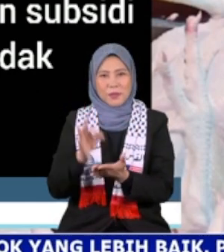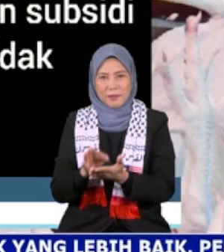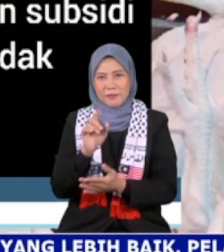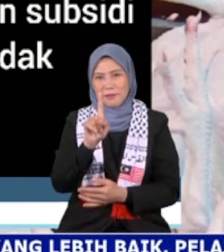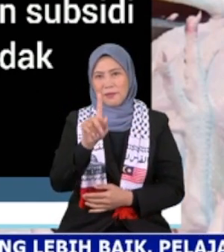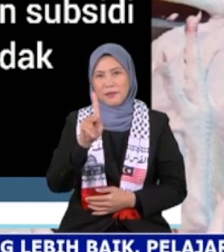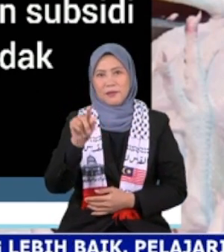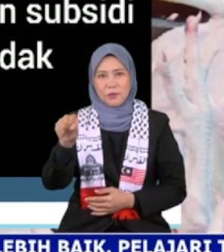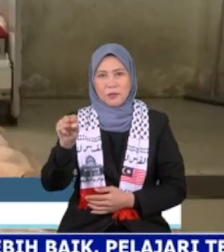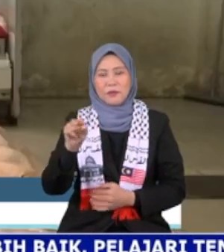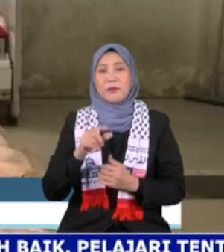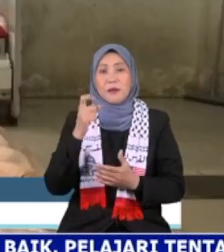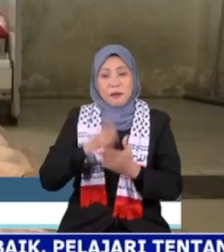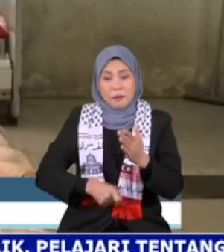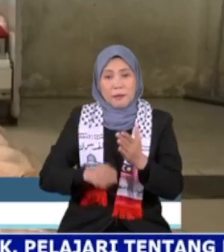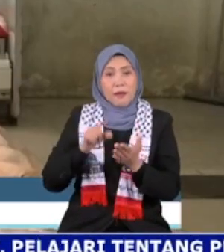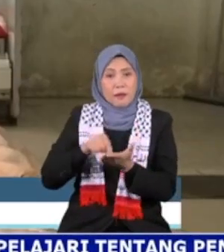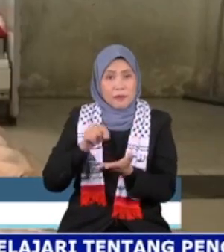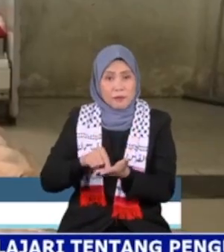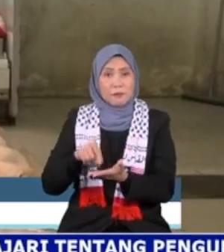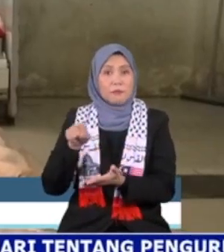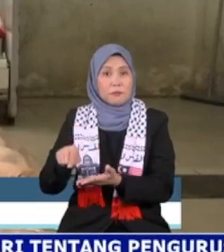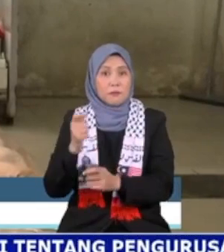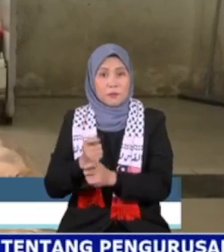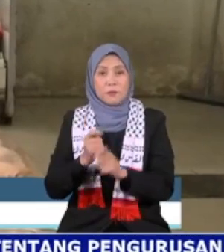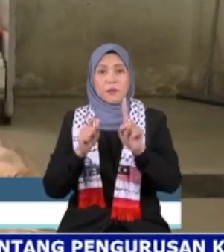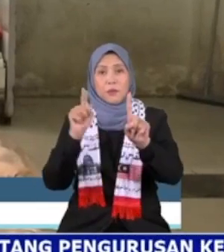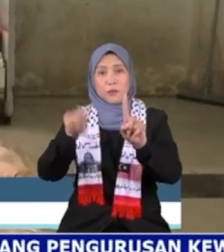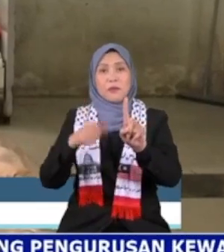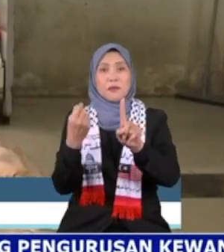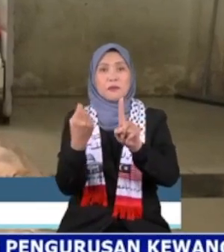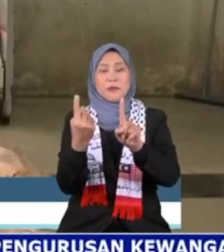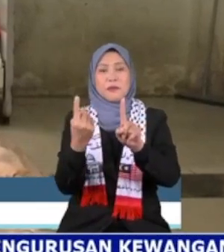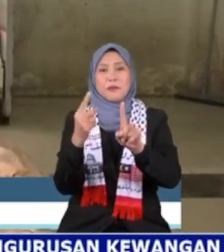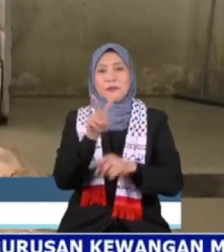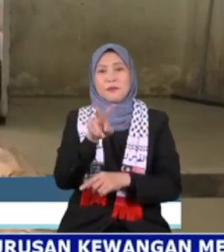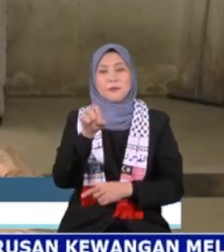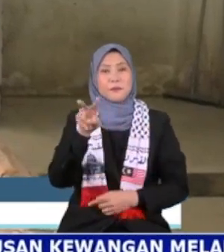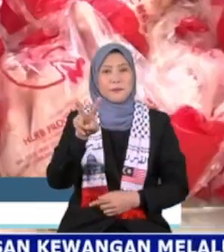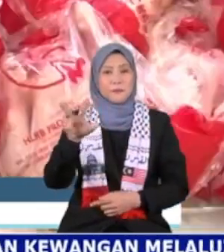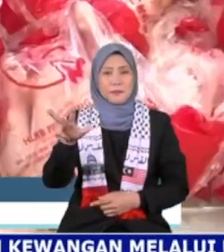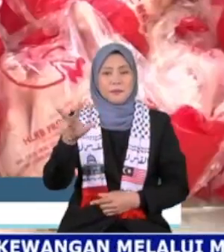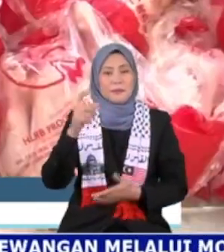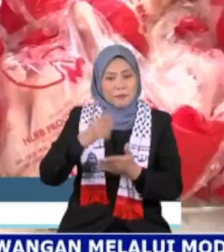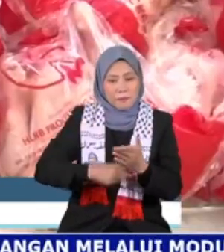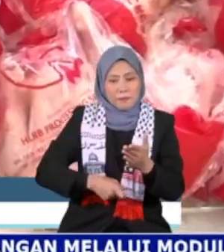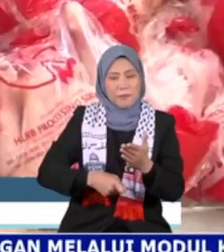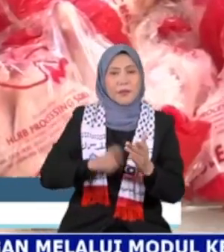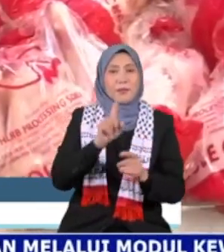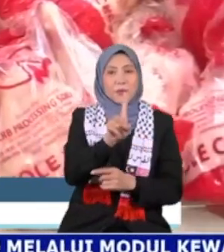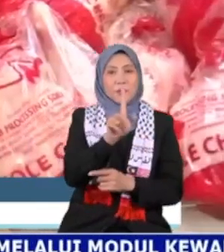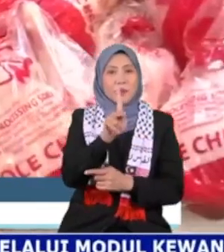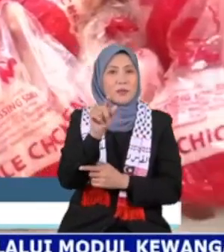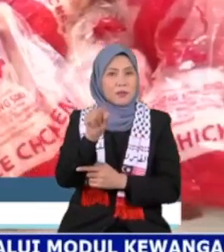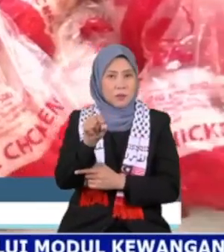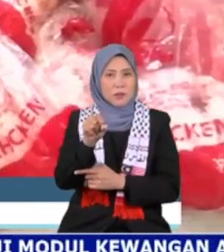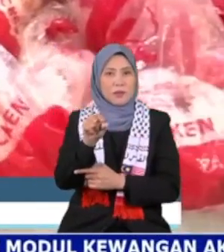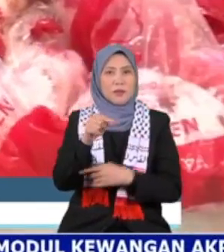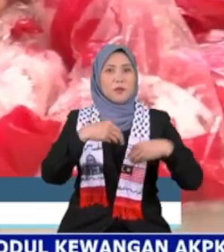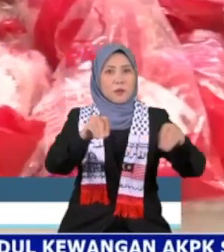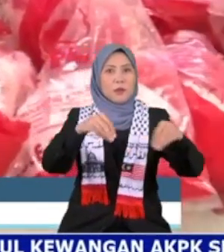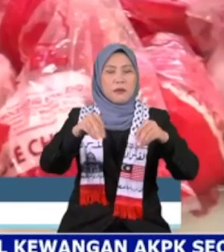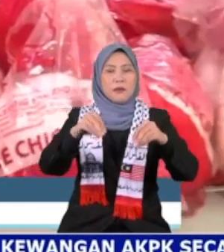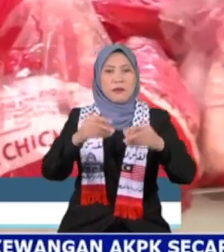sekilo apabila harga ayam diapungkan bermula 1 November 2023 harga sekilo ayam pada peringkat